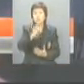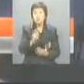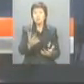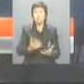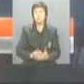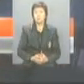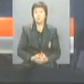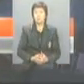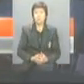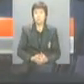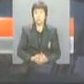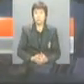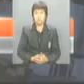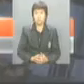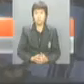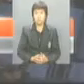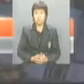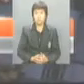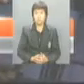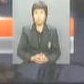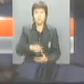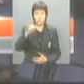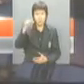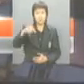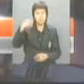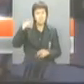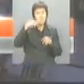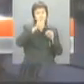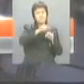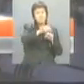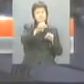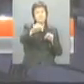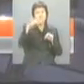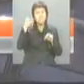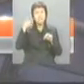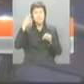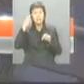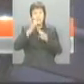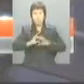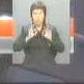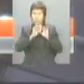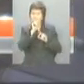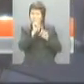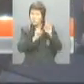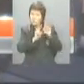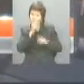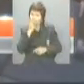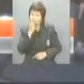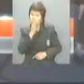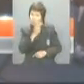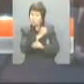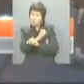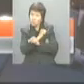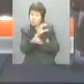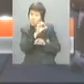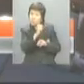คือเหตุการณ์ที่เกิดขึ้นมันคงจำกัดในบางพื้นที่แต่แน่นอนเราคงประมาทไม่ได้เราคงต้องติดตามและถ้าเกิดมีคนไทยในพื้นที่ประส